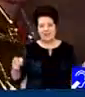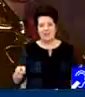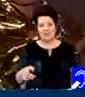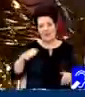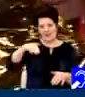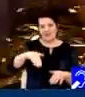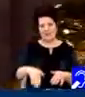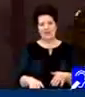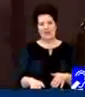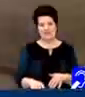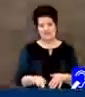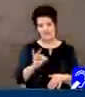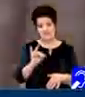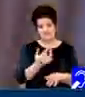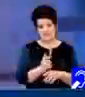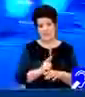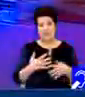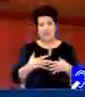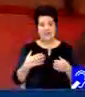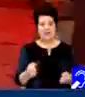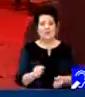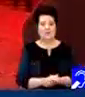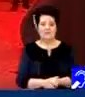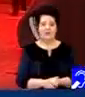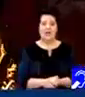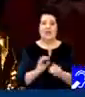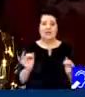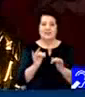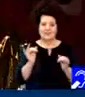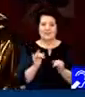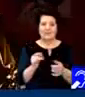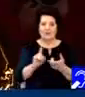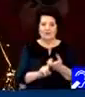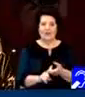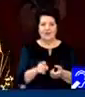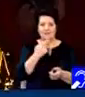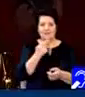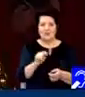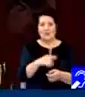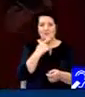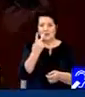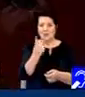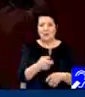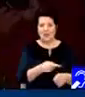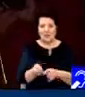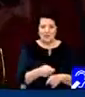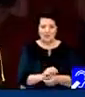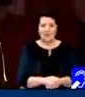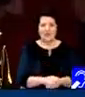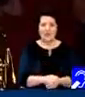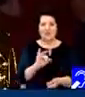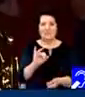vale. Și foarte alunecos. Traumă istorică mi-a dat puțin de cap aici la ultimii 2 km de finish